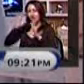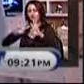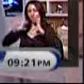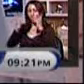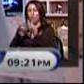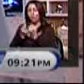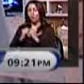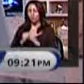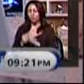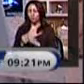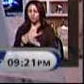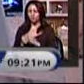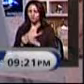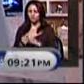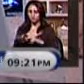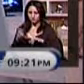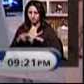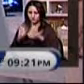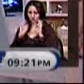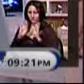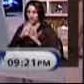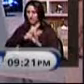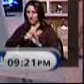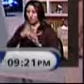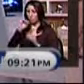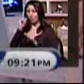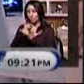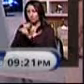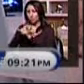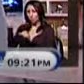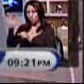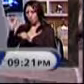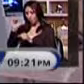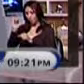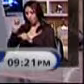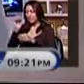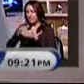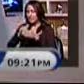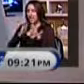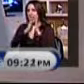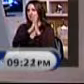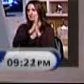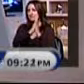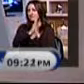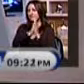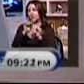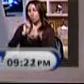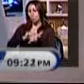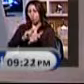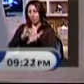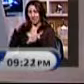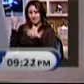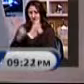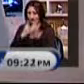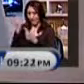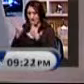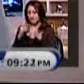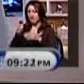عادي، بالاضافه انه ممكن يعتذر لو هو مهامه العسكريه تمنعه. لكن ده مش تقسيم في داخل معسكرات الجيش والشرطه، لما